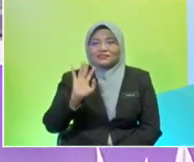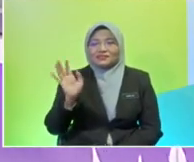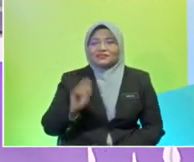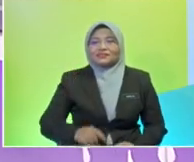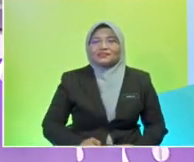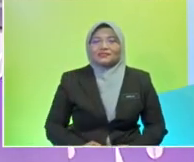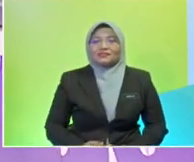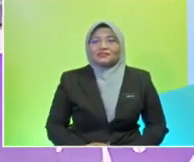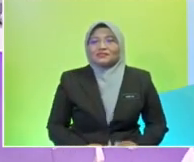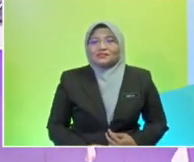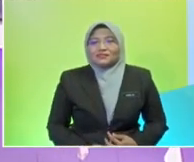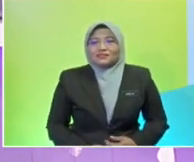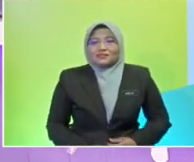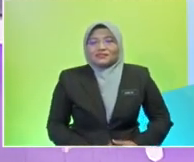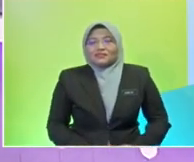lagi